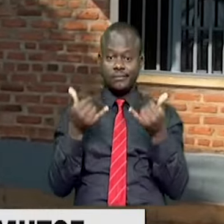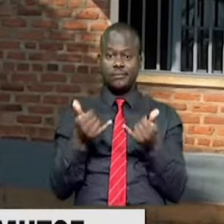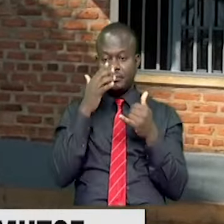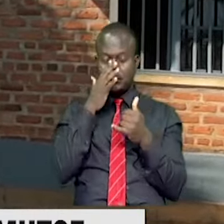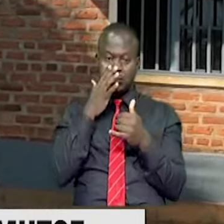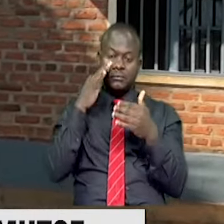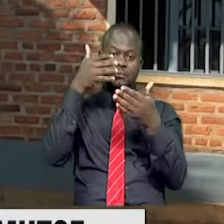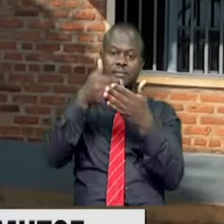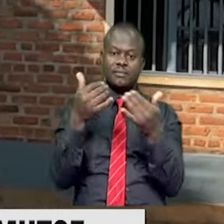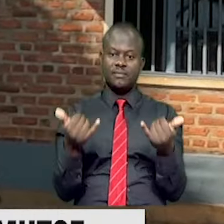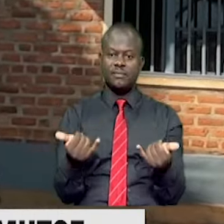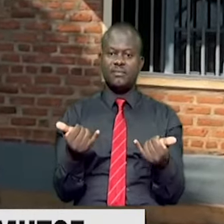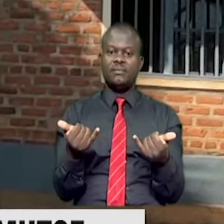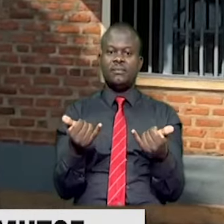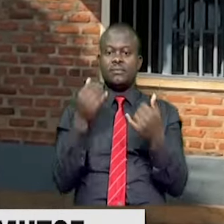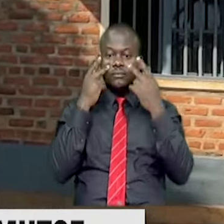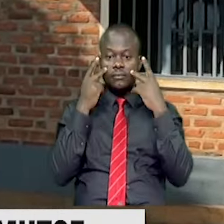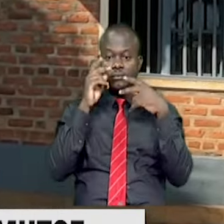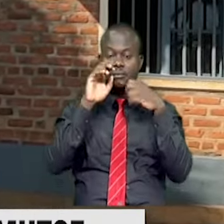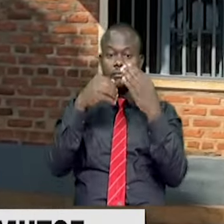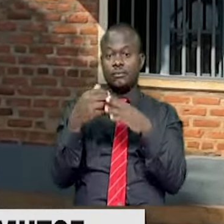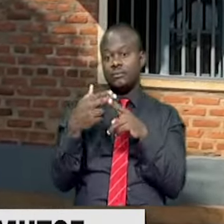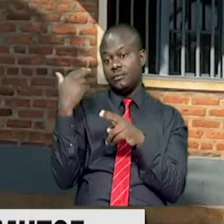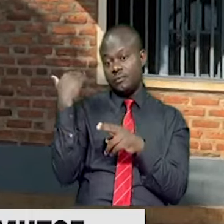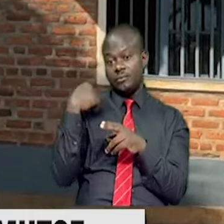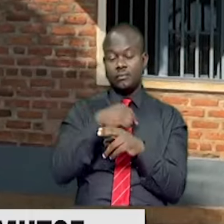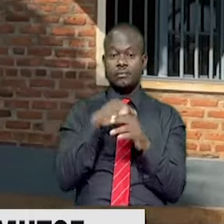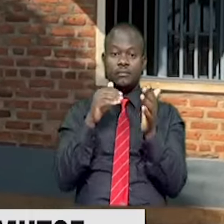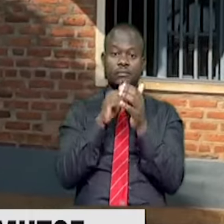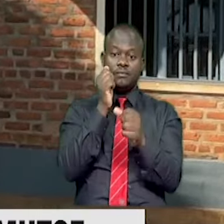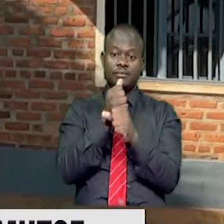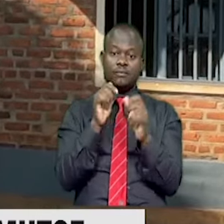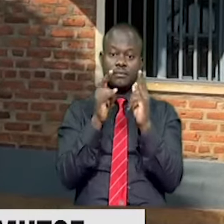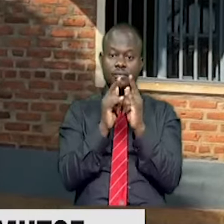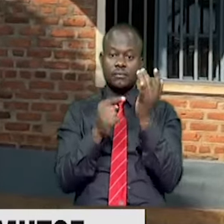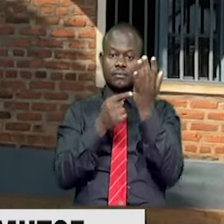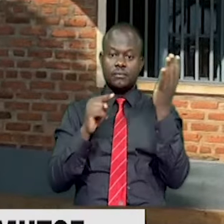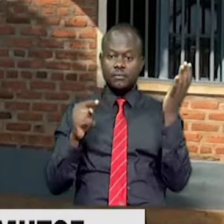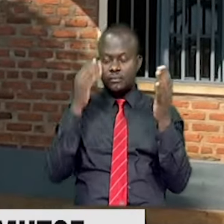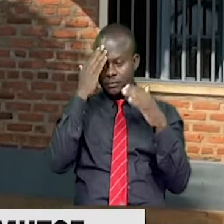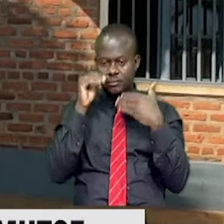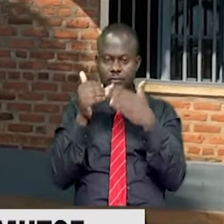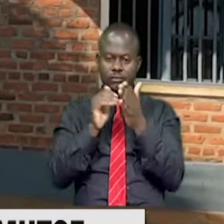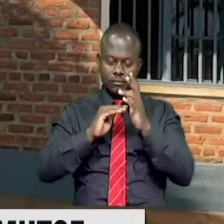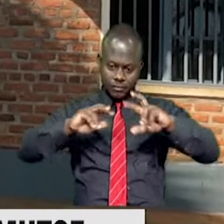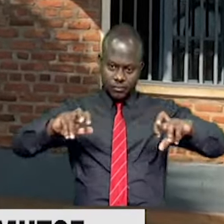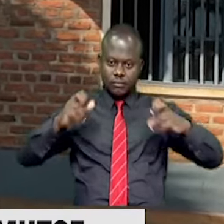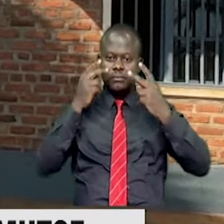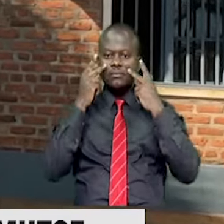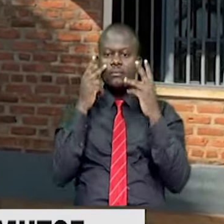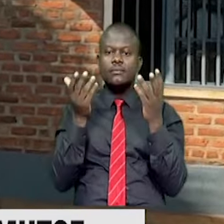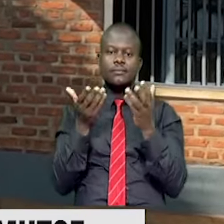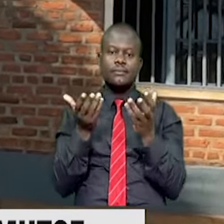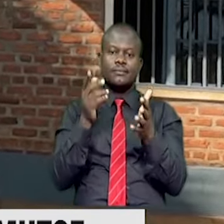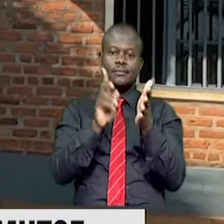iki gihe, mwabibonye uko no mu kanya tugiye kongera gukora inama n'abatekinisiye kugira ngo tugumye twisuzume turebe se